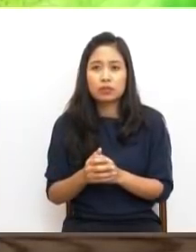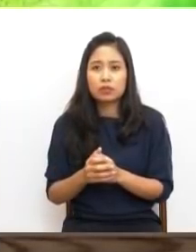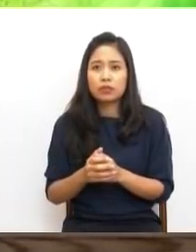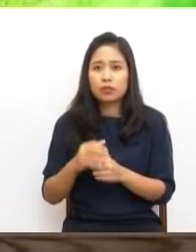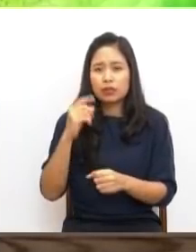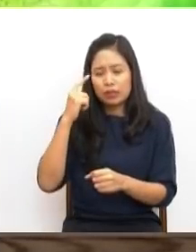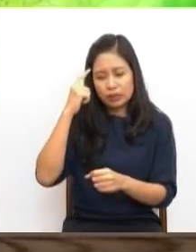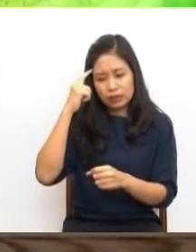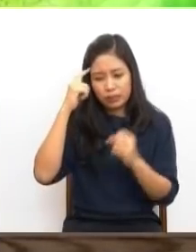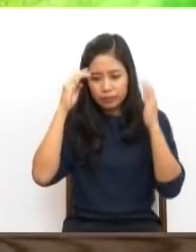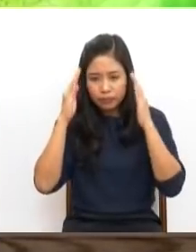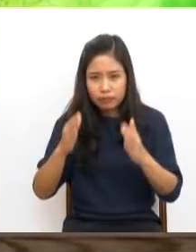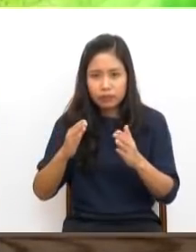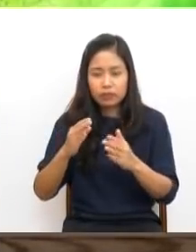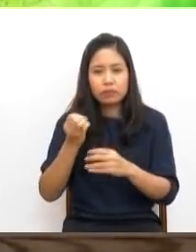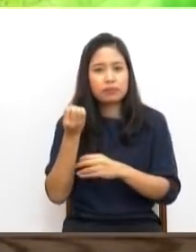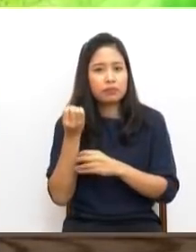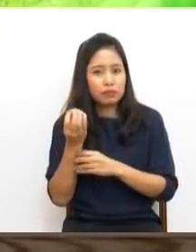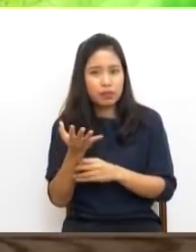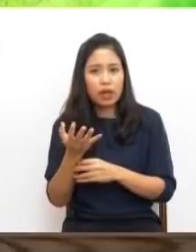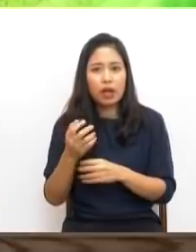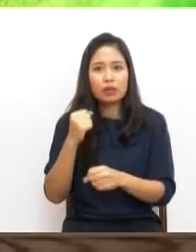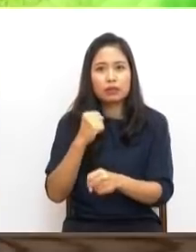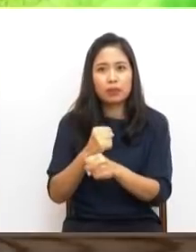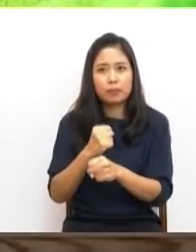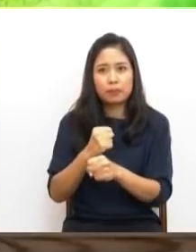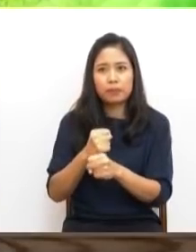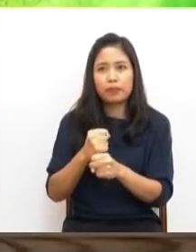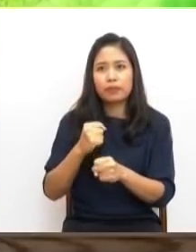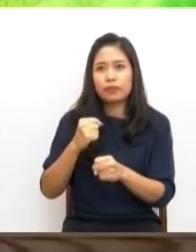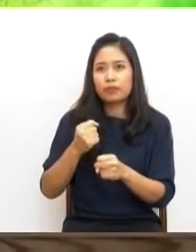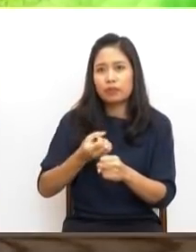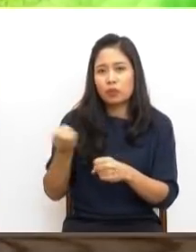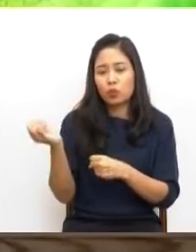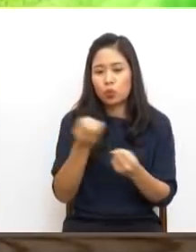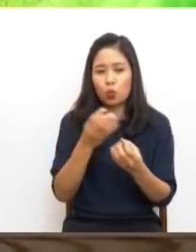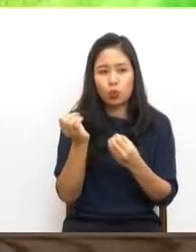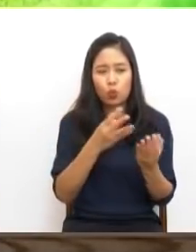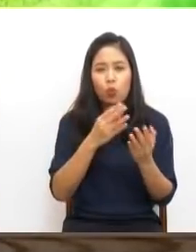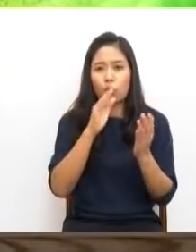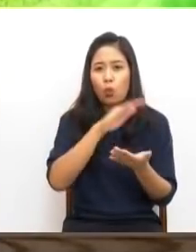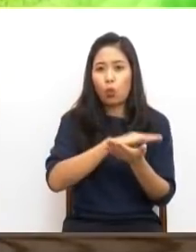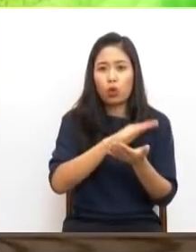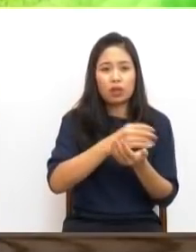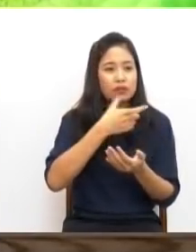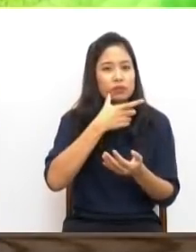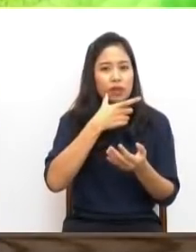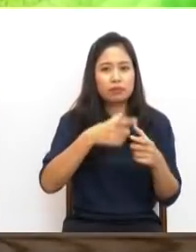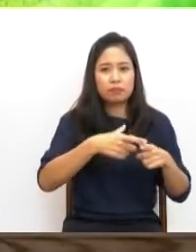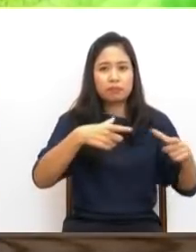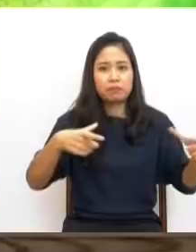จจัยทางด้านเศรษฐกิจไม่ดีเนี่ยก็จะไม่สามารถส่งลูกไปเรียนโรงเรียนดีๆในเมืองได้ก็จะเรียนอยู่โรงเรียนใกล้บ้